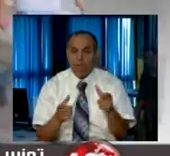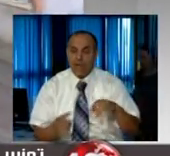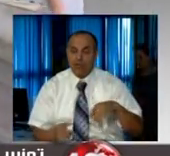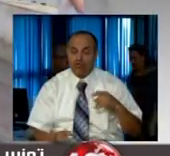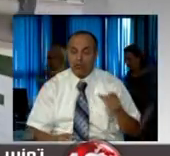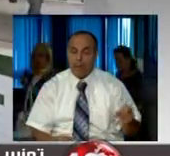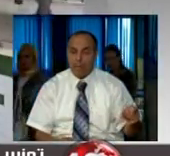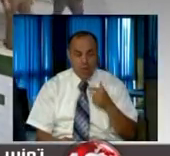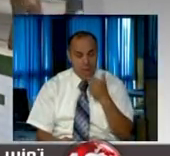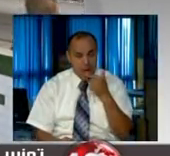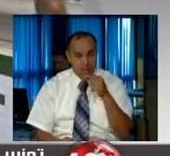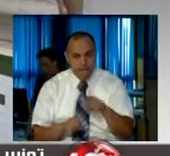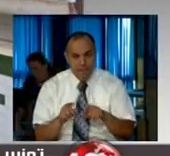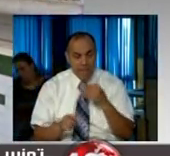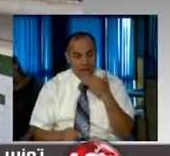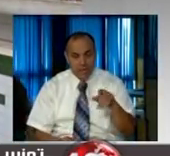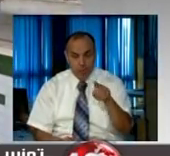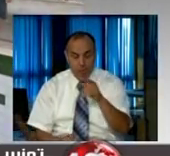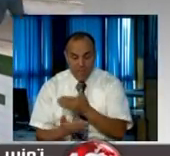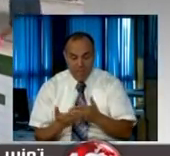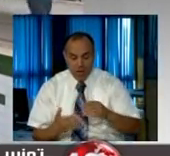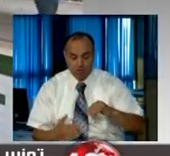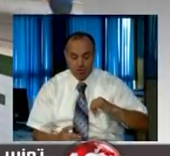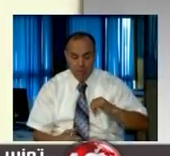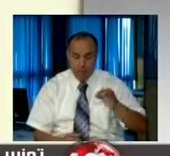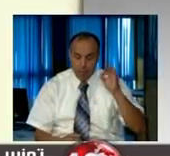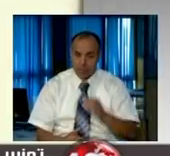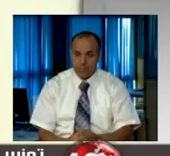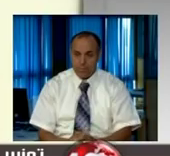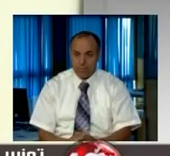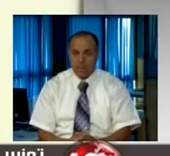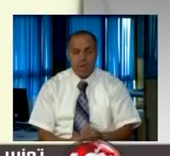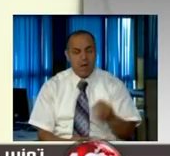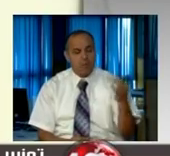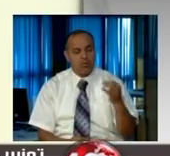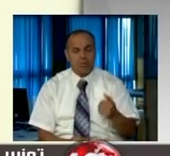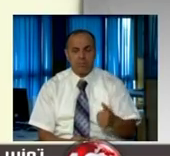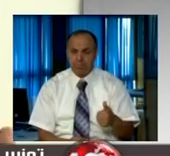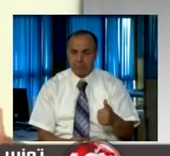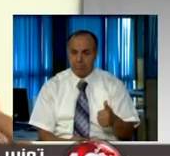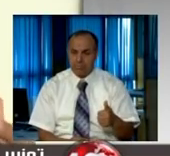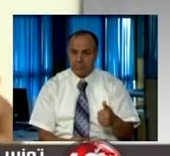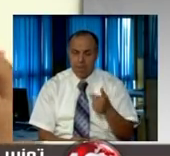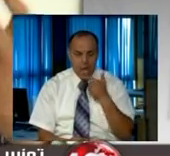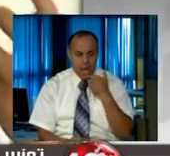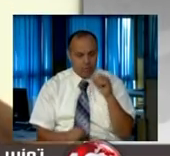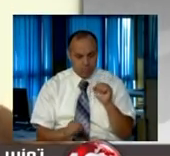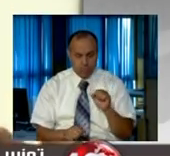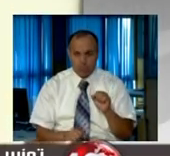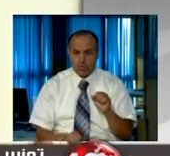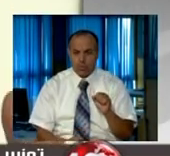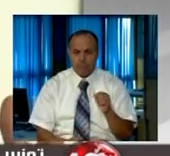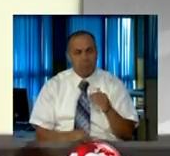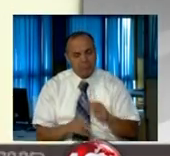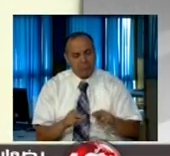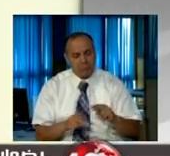للشباب اعتبرها البعض رسالة ثقة إلى الشباب التونسي. نسبة جيدة طبعا قادرة نجم نحسن